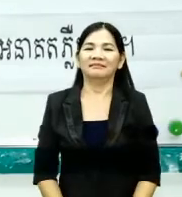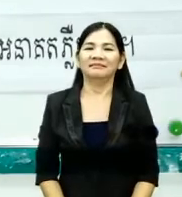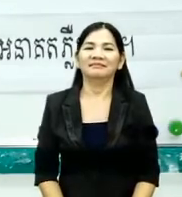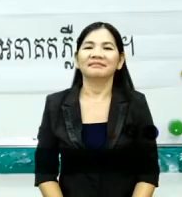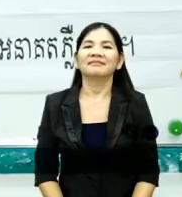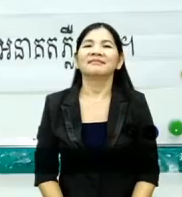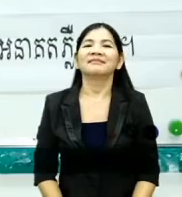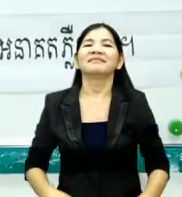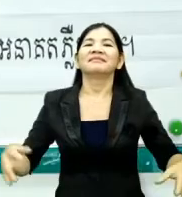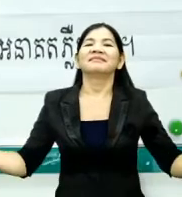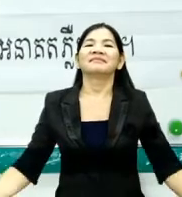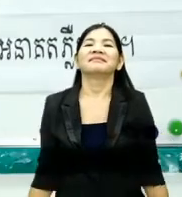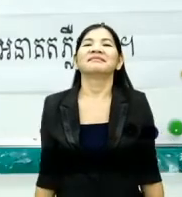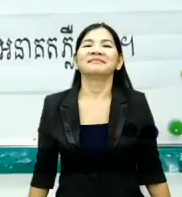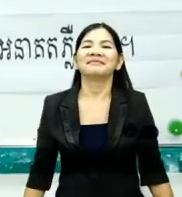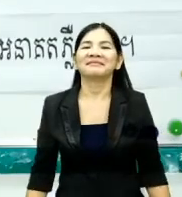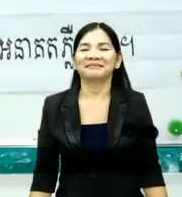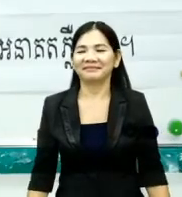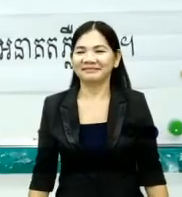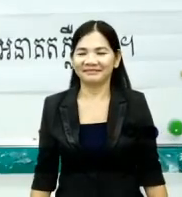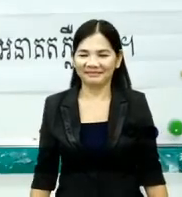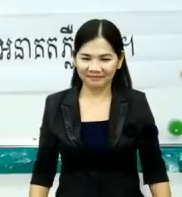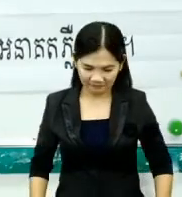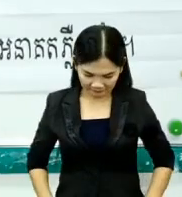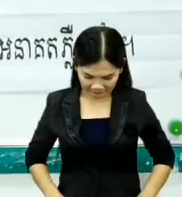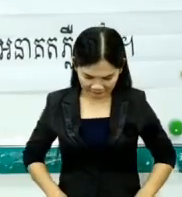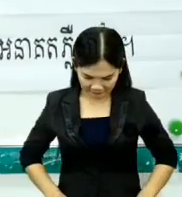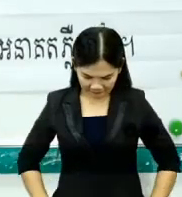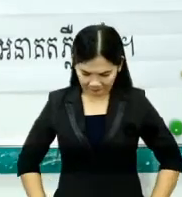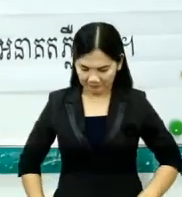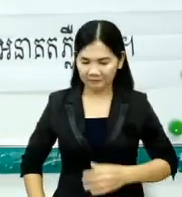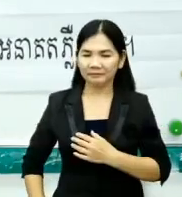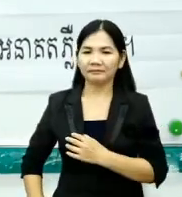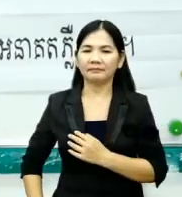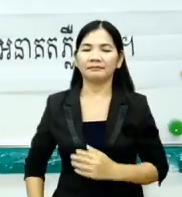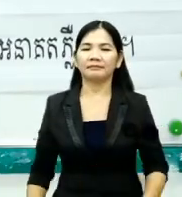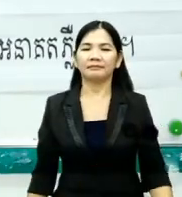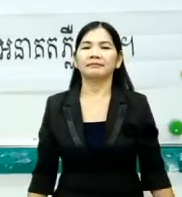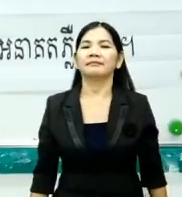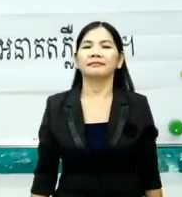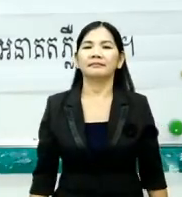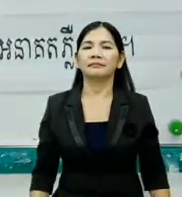hả nhưng thôi con ai sát sài chà ốc con.